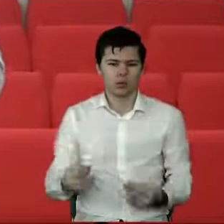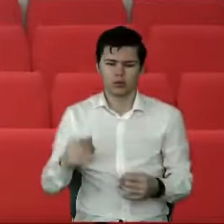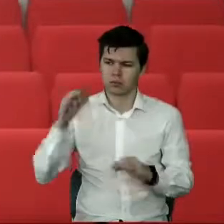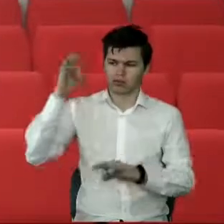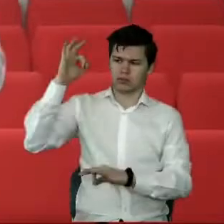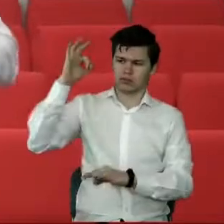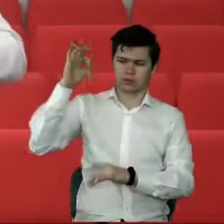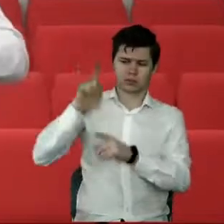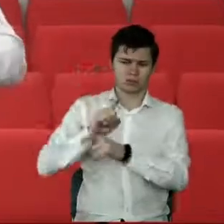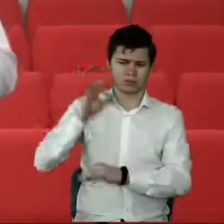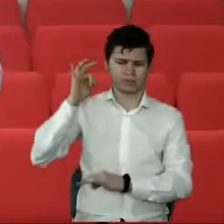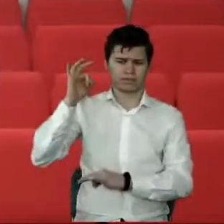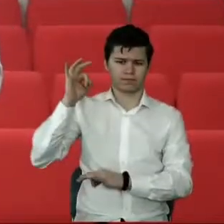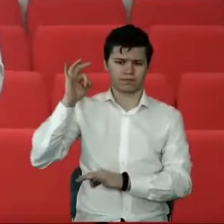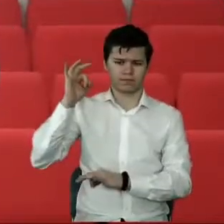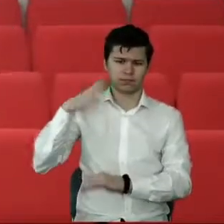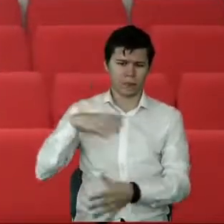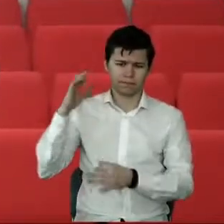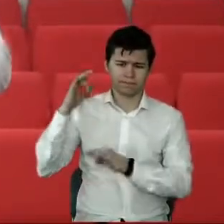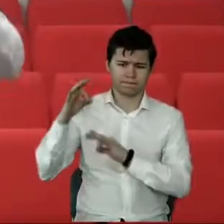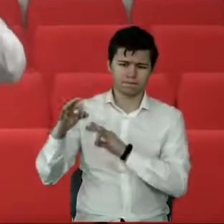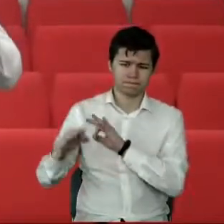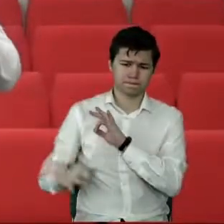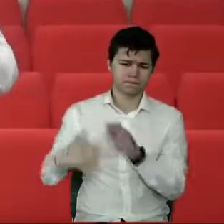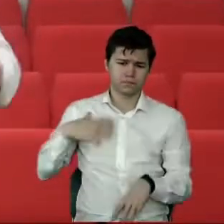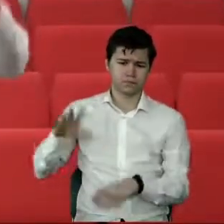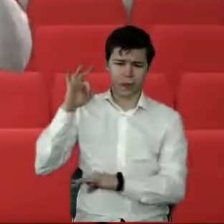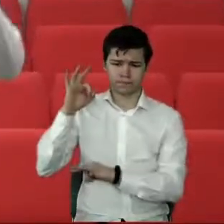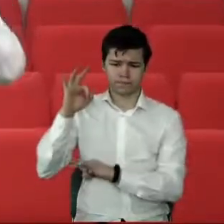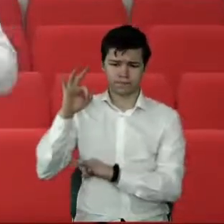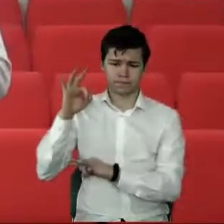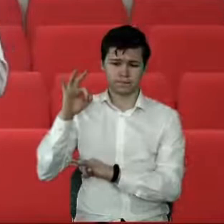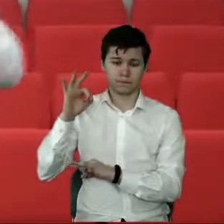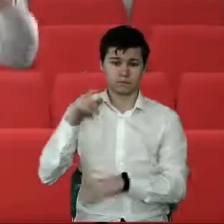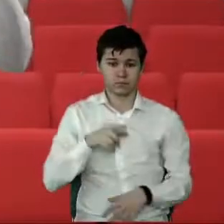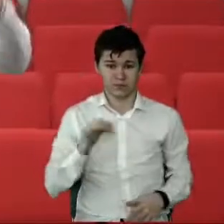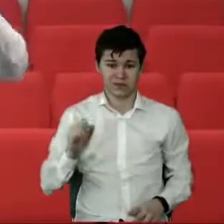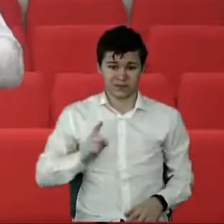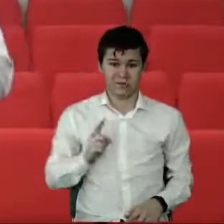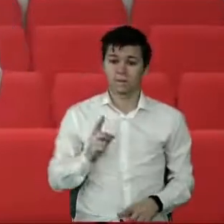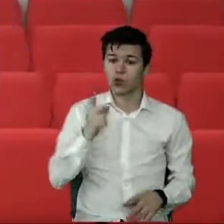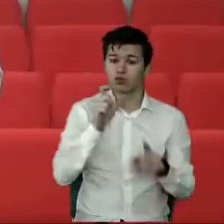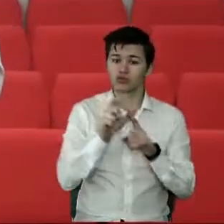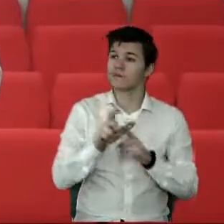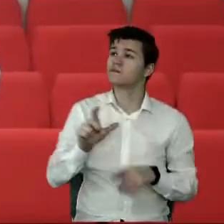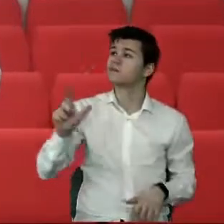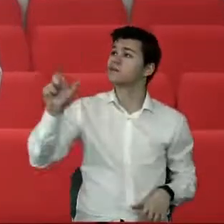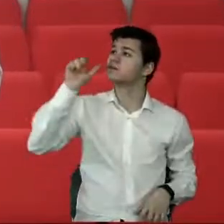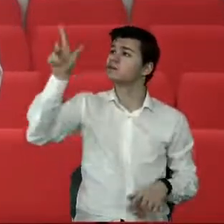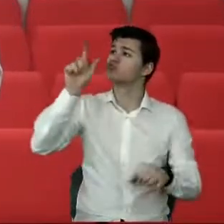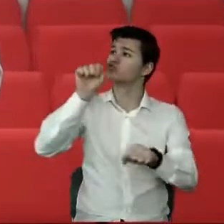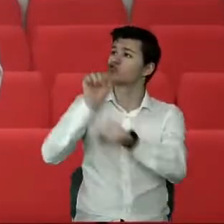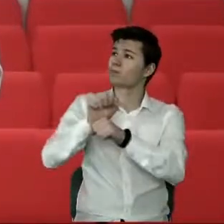народах, в разных местах, которые подтверждают это действие. Один человек сказал одну фразу, и остановилась земля.